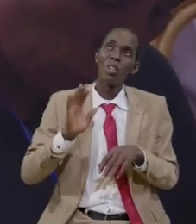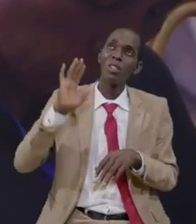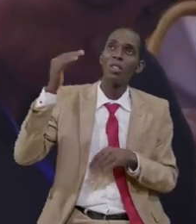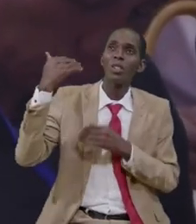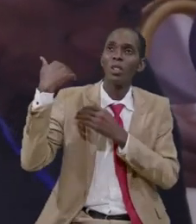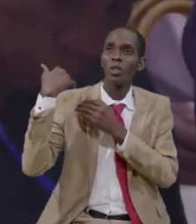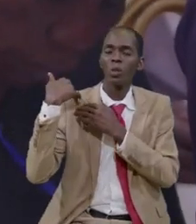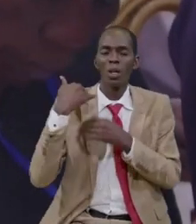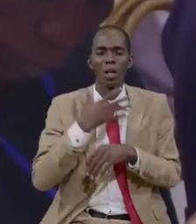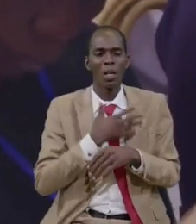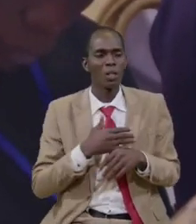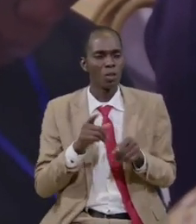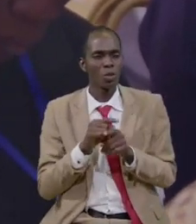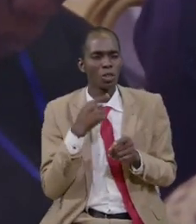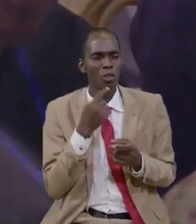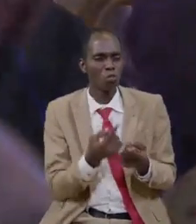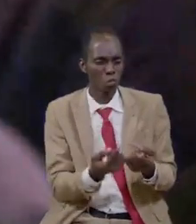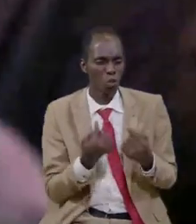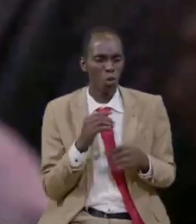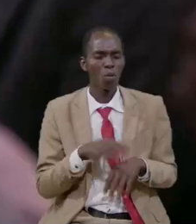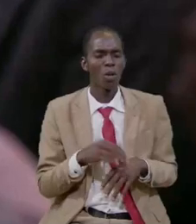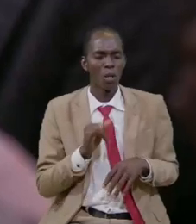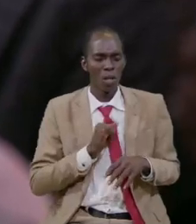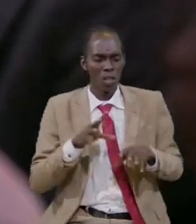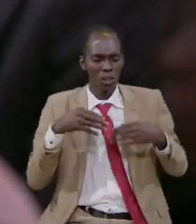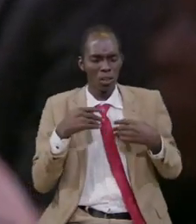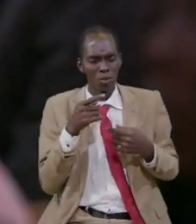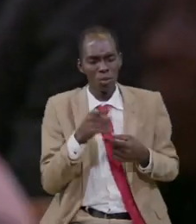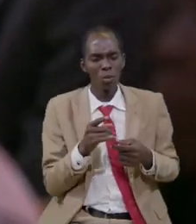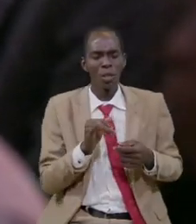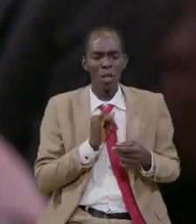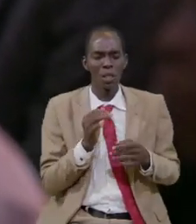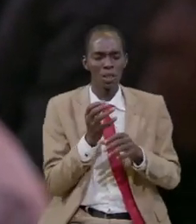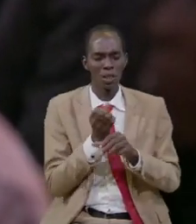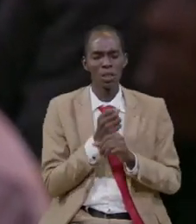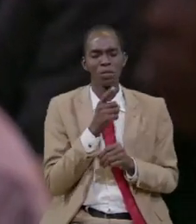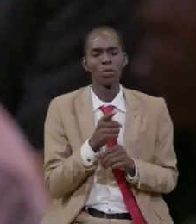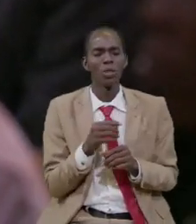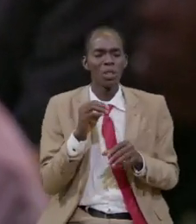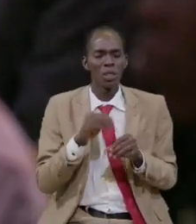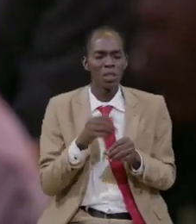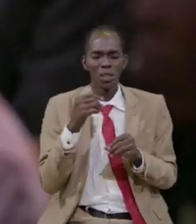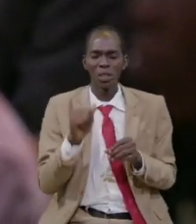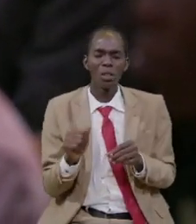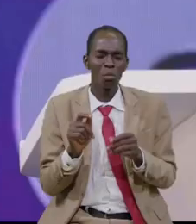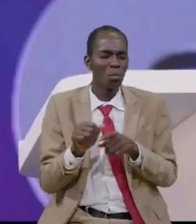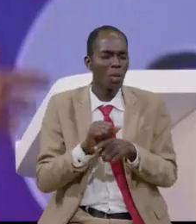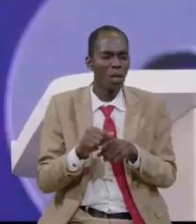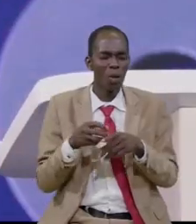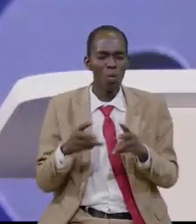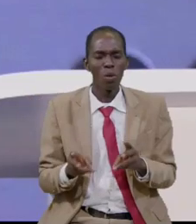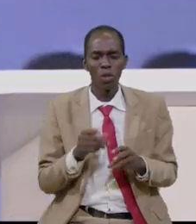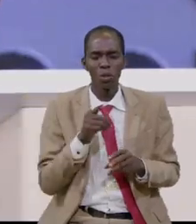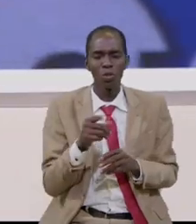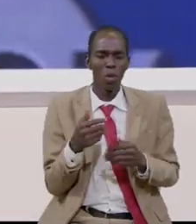Seigneur, parce que je t'accepte, je te reçois. De façon pratique, tu es mon Seigneur